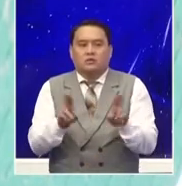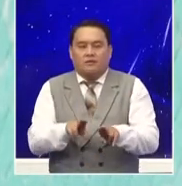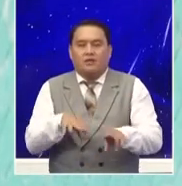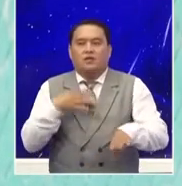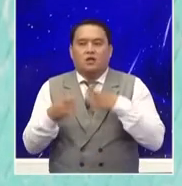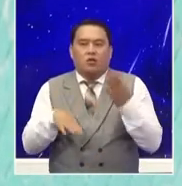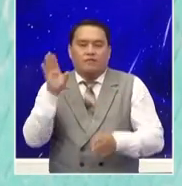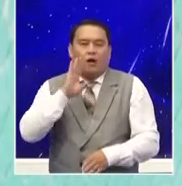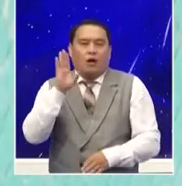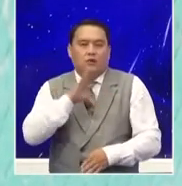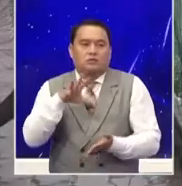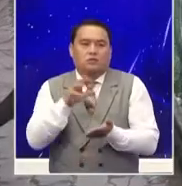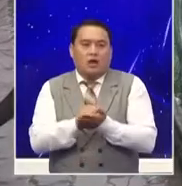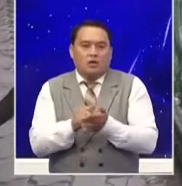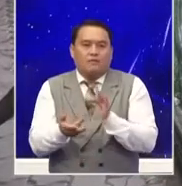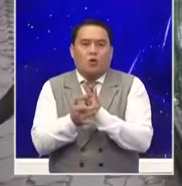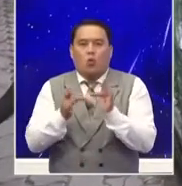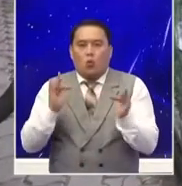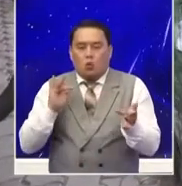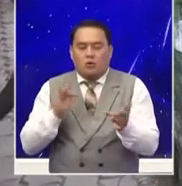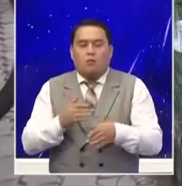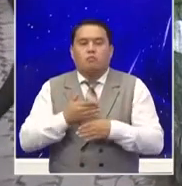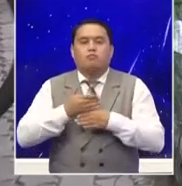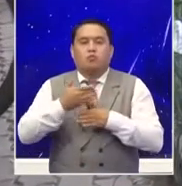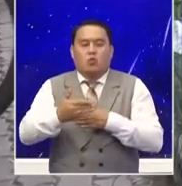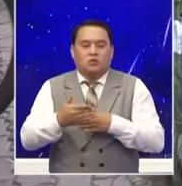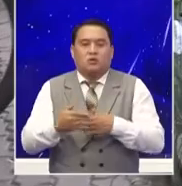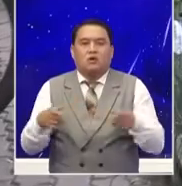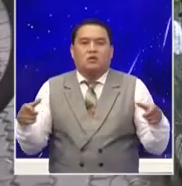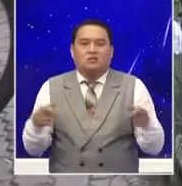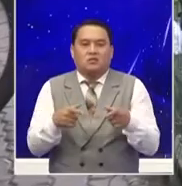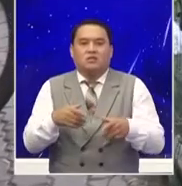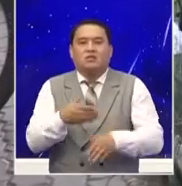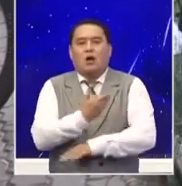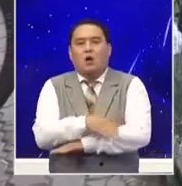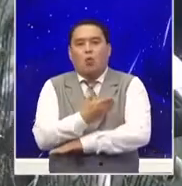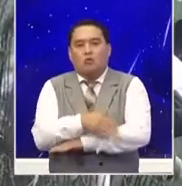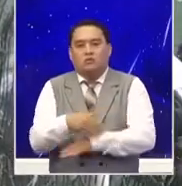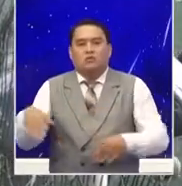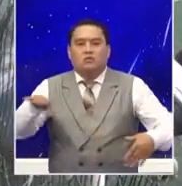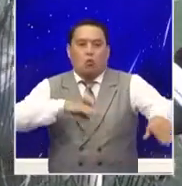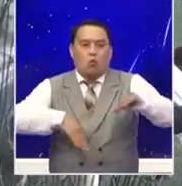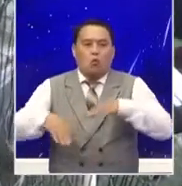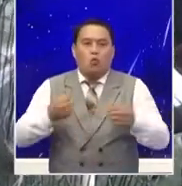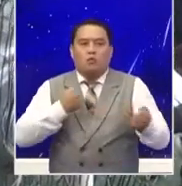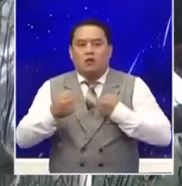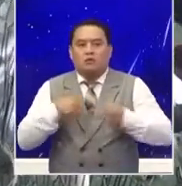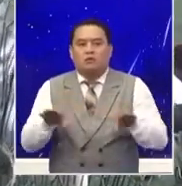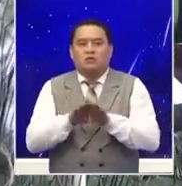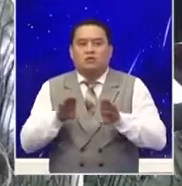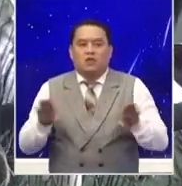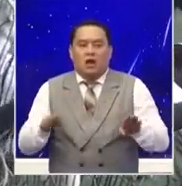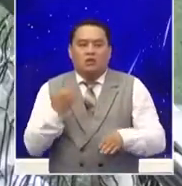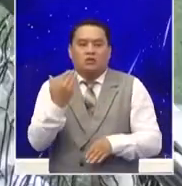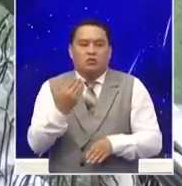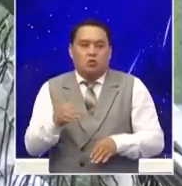тренировки на воде и заниматься в онлайн-формате. После послабления пловцы вышли на свежий воздух. Это позволило делать упражнения, похожие на плавательные.